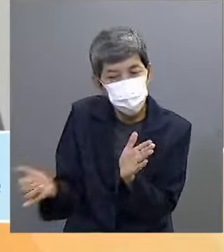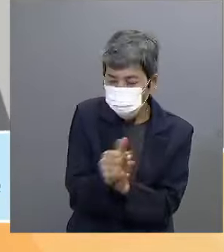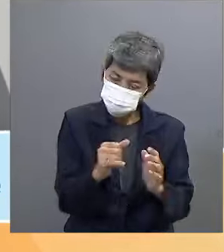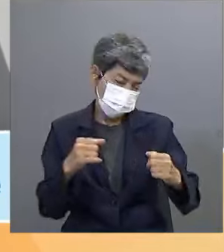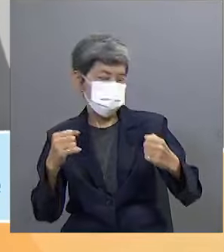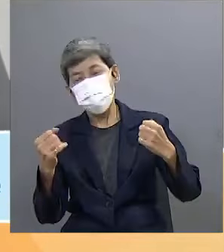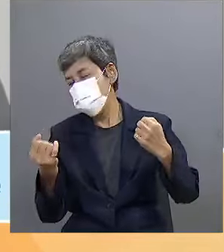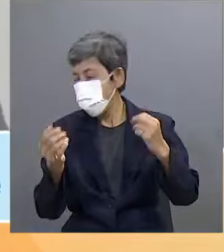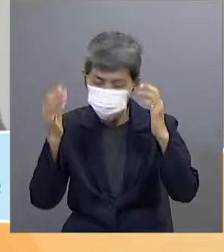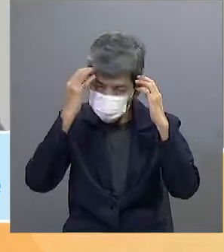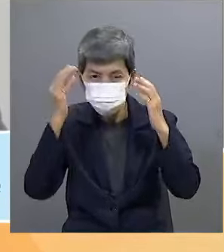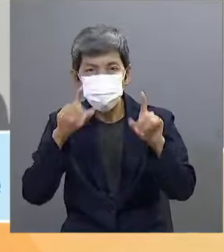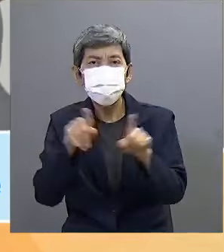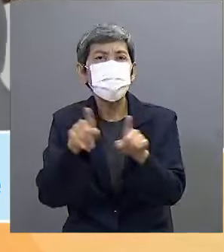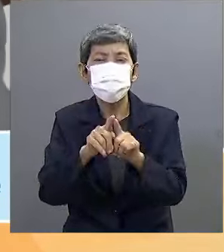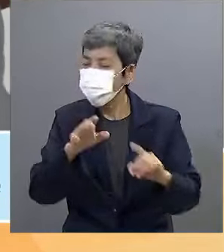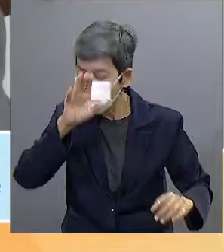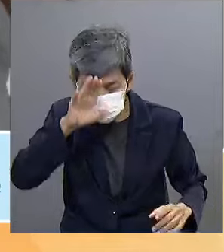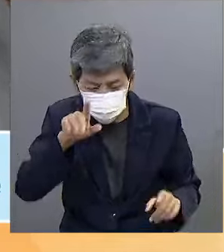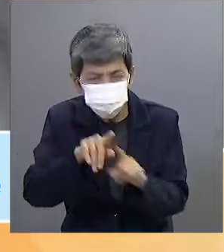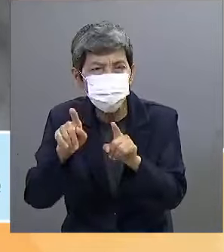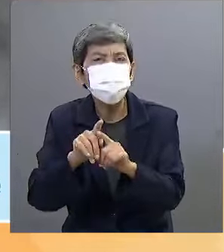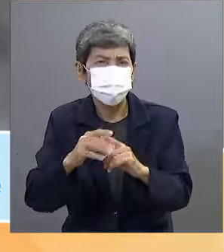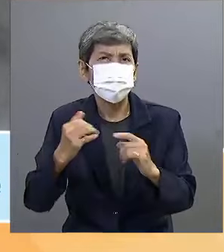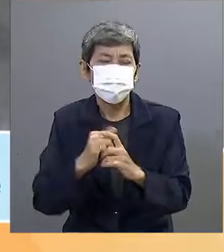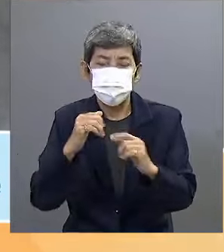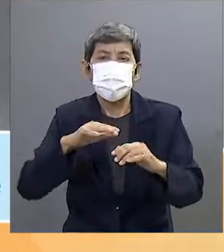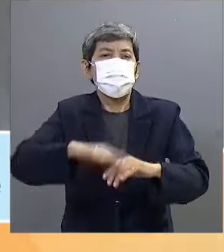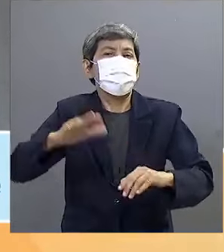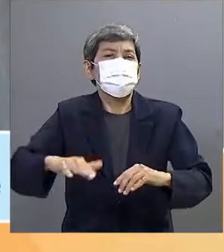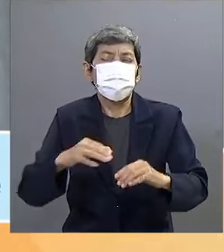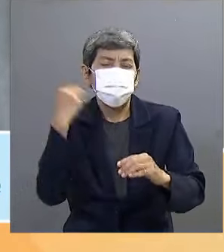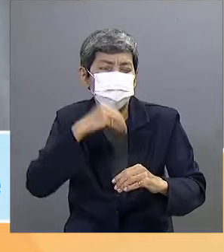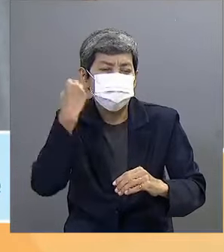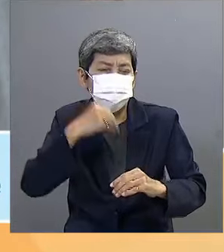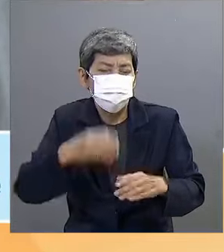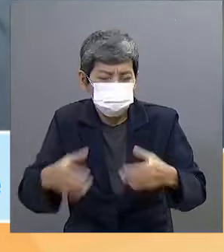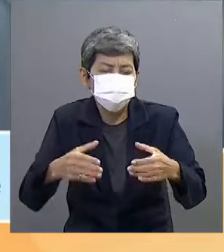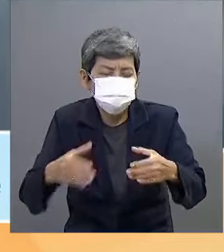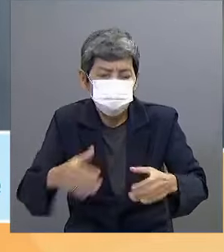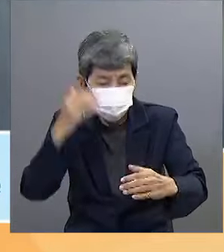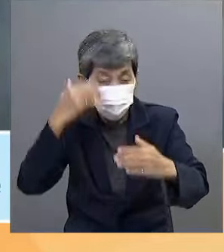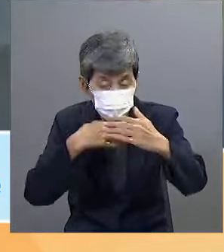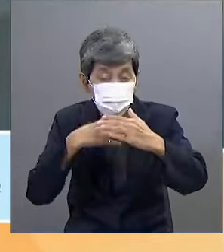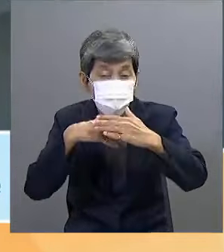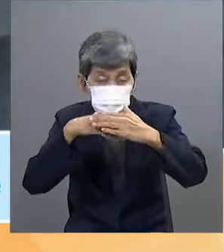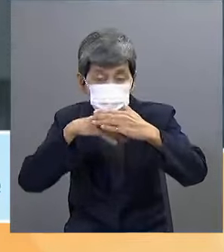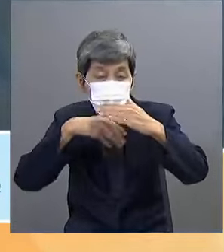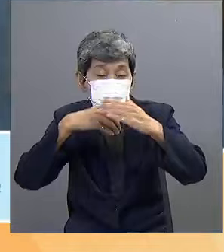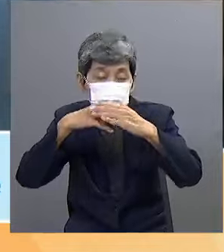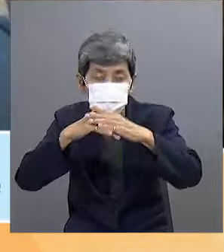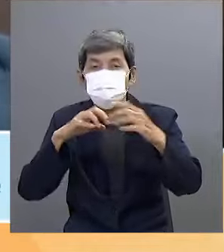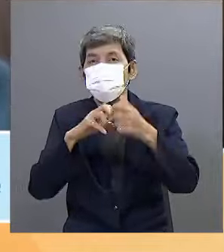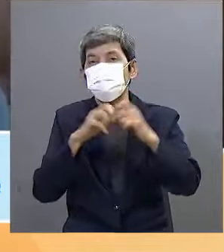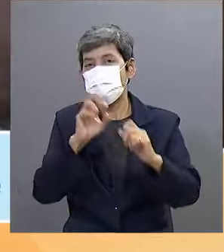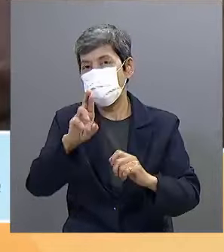ราสะบัดกระแทกไปข้างหน้าอย่างเงี้ยแต่ว่ามันไปเกิดในเด็กซ้ำๆเรื่อยๆเพราะฉะนั้นมีการกระทบกระเทือนต่อสมองที่มีผลตามมาระยะยาวค่